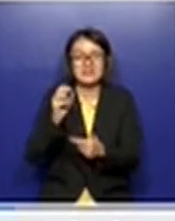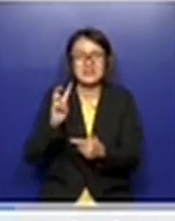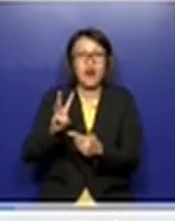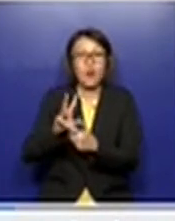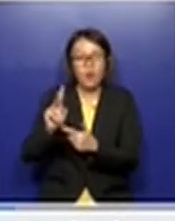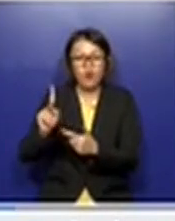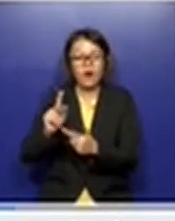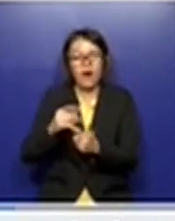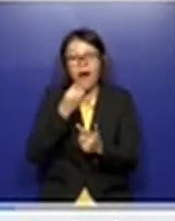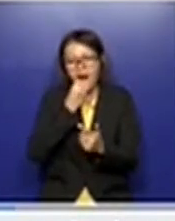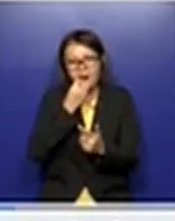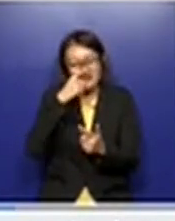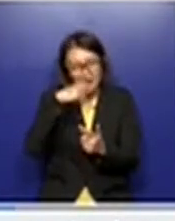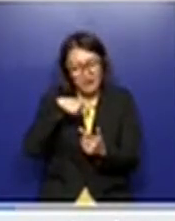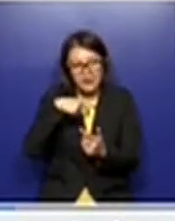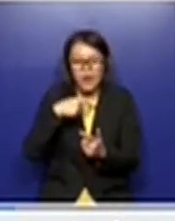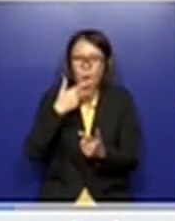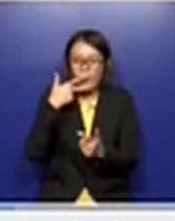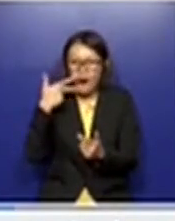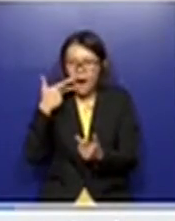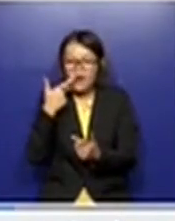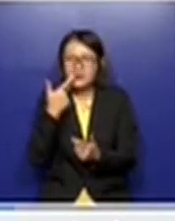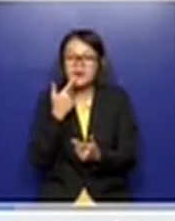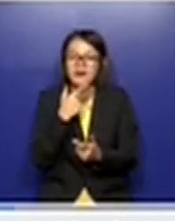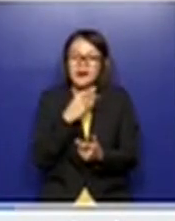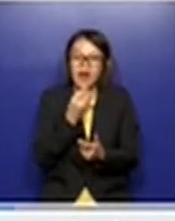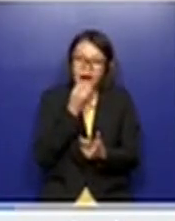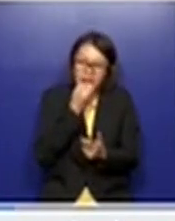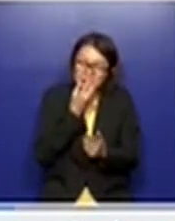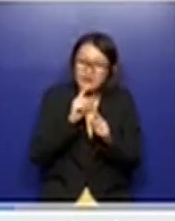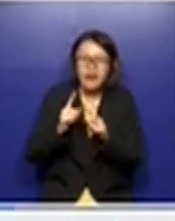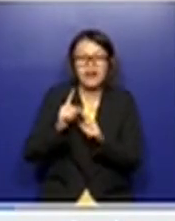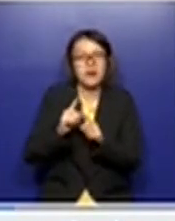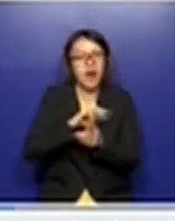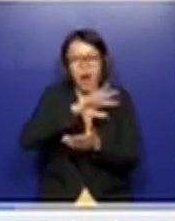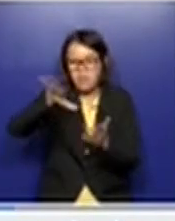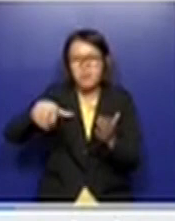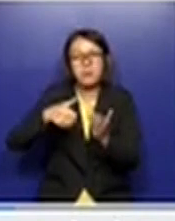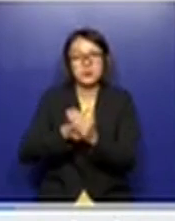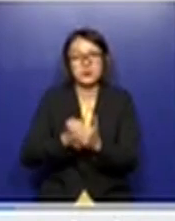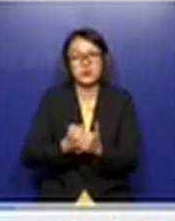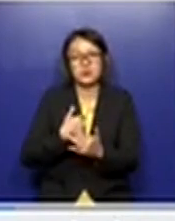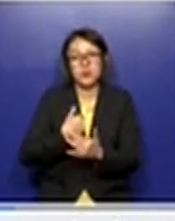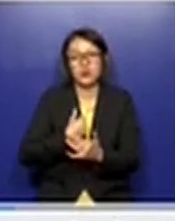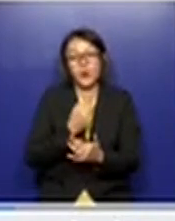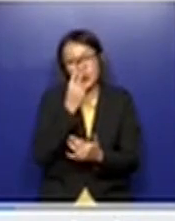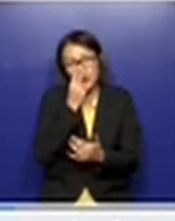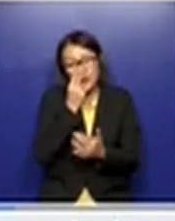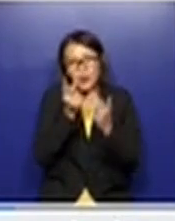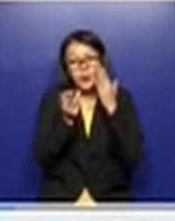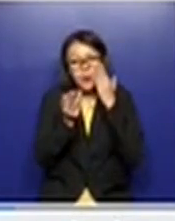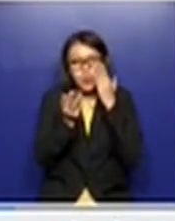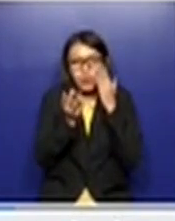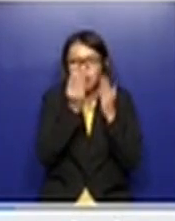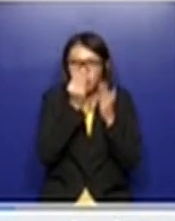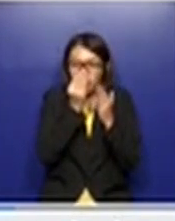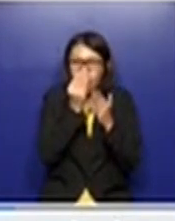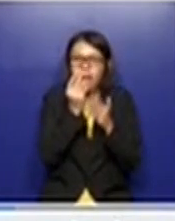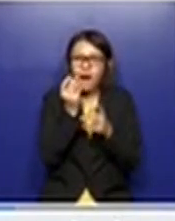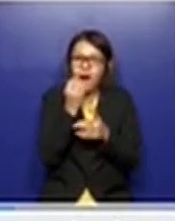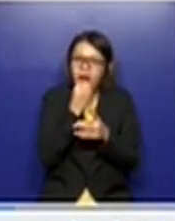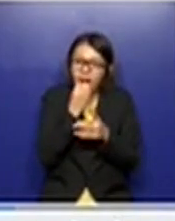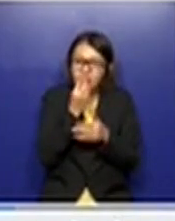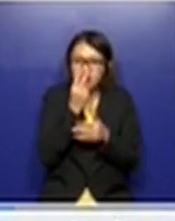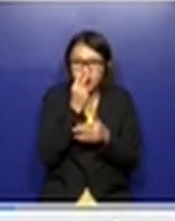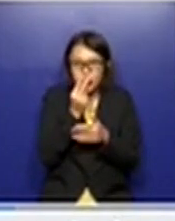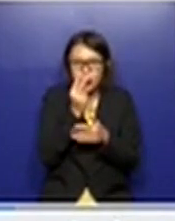ไทยทั้งหมดข่าวหวานของงานไทยแล้วผมเชื่อว่าผมคนหนึ่งนะครับเป็นคนดูรายการอาหารของทั่วโลกแล้วก็ชื่น